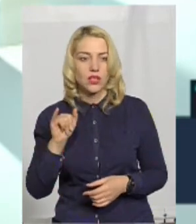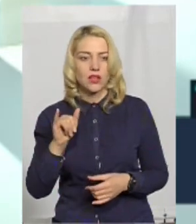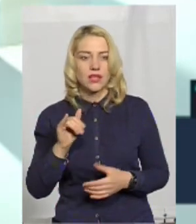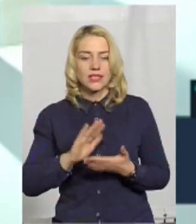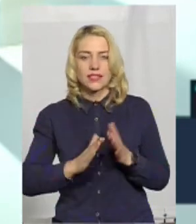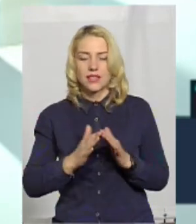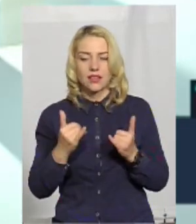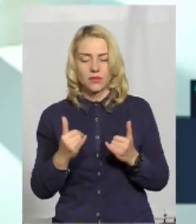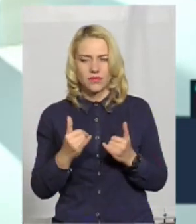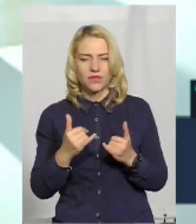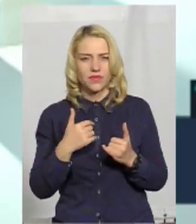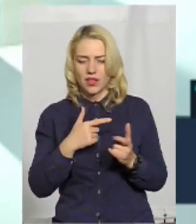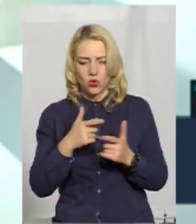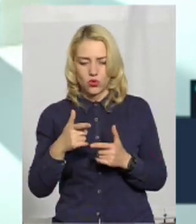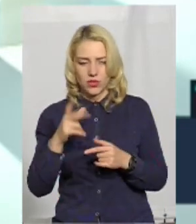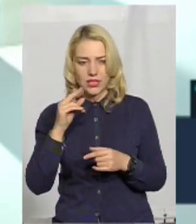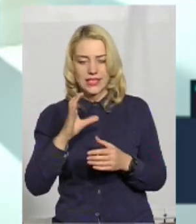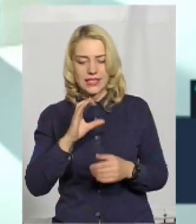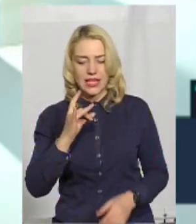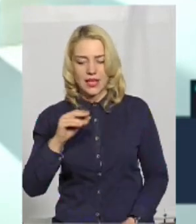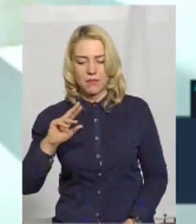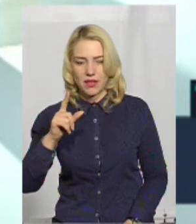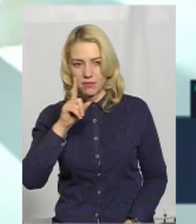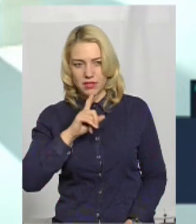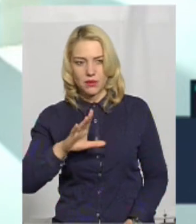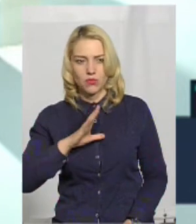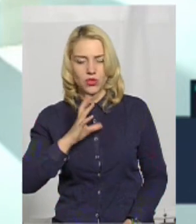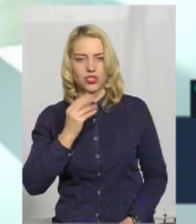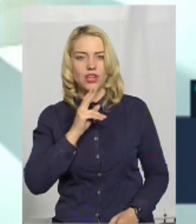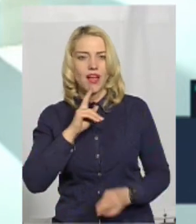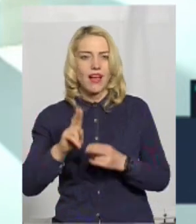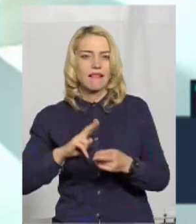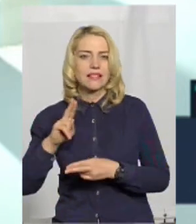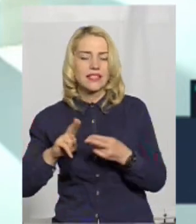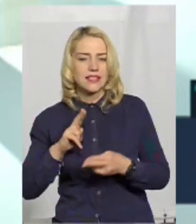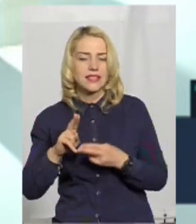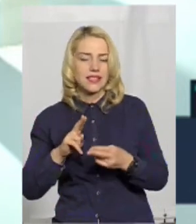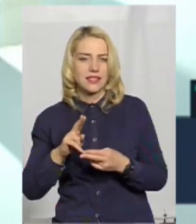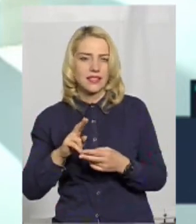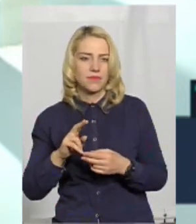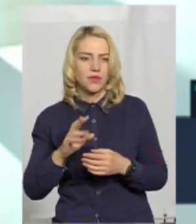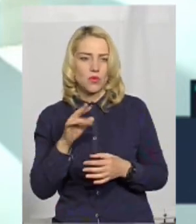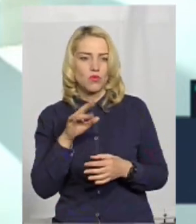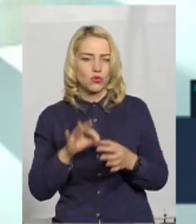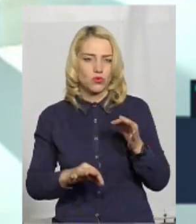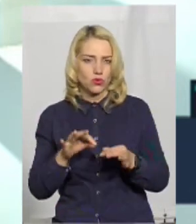Зараз я не готова сказати, але станом на серпень місяць ще йшли касаційні, апеляційні скарги. Мама